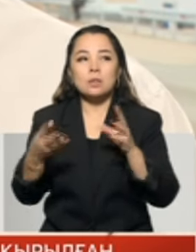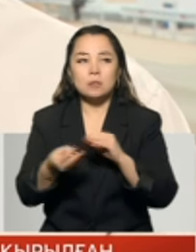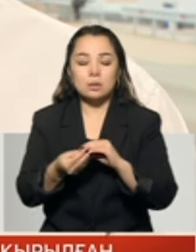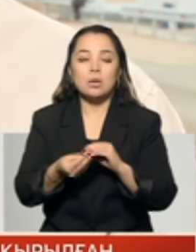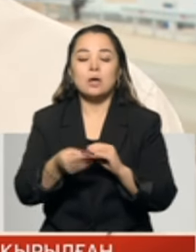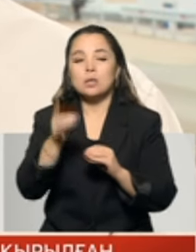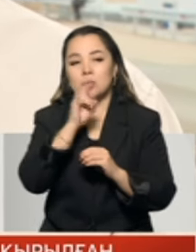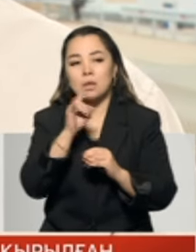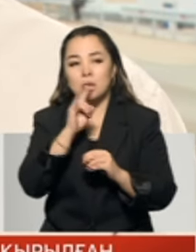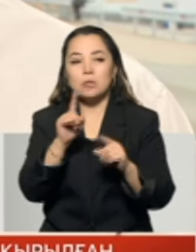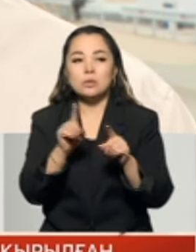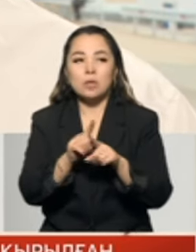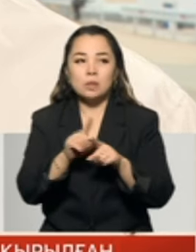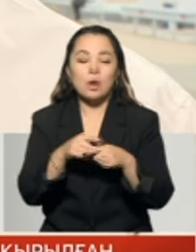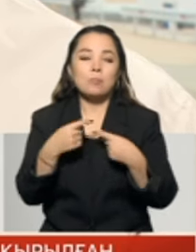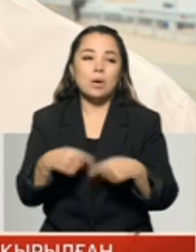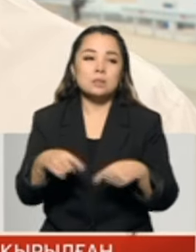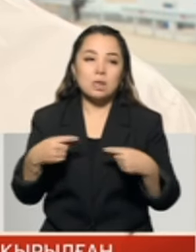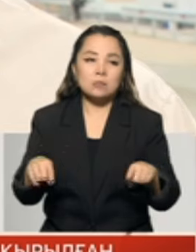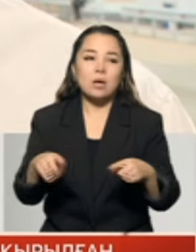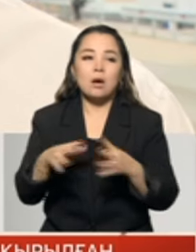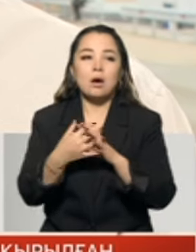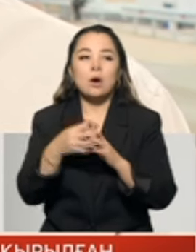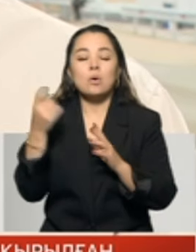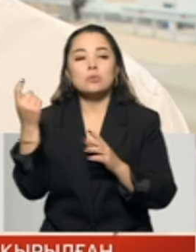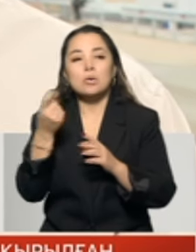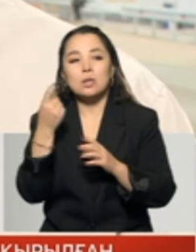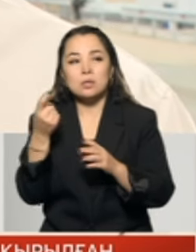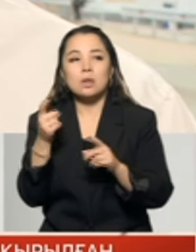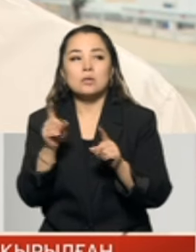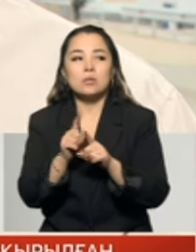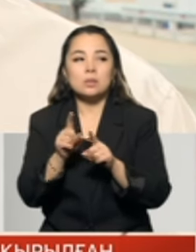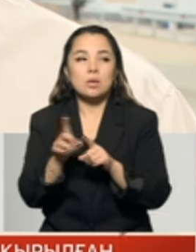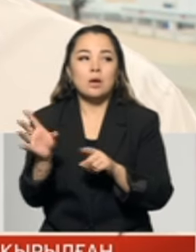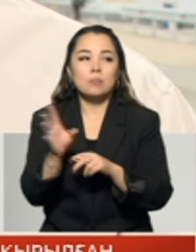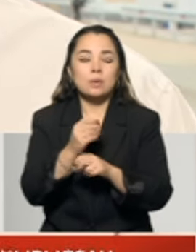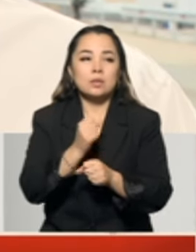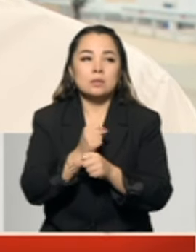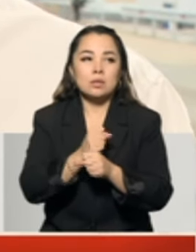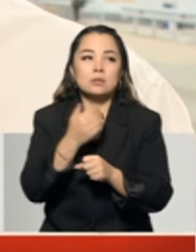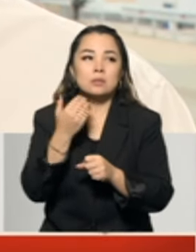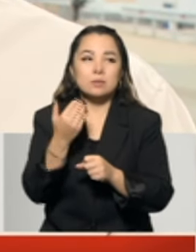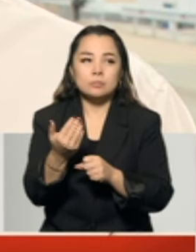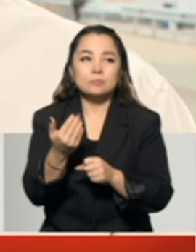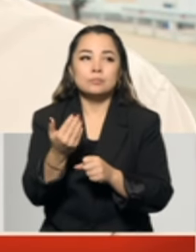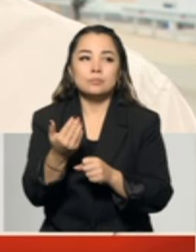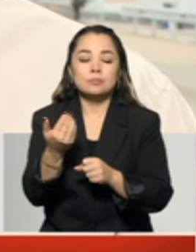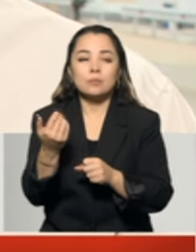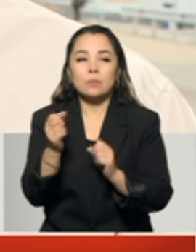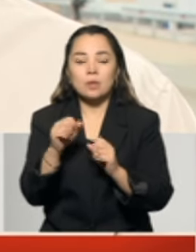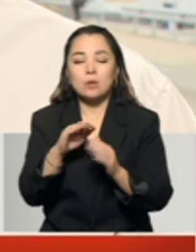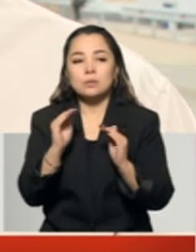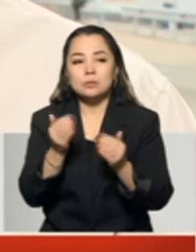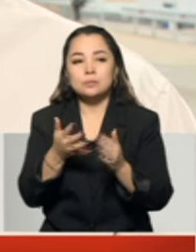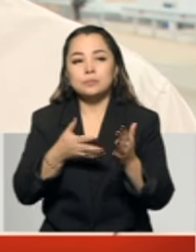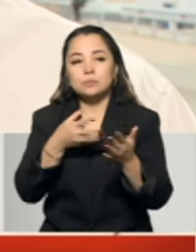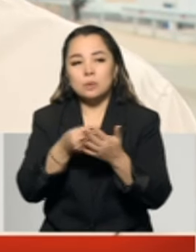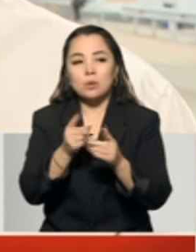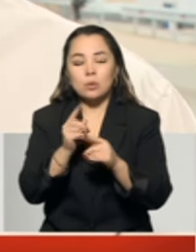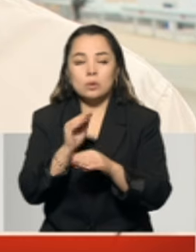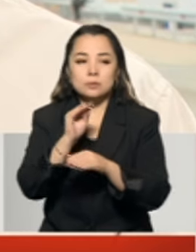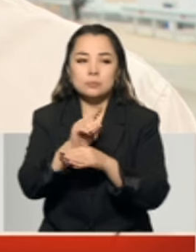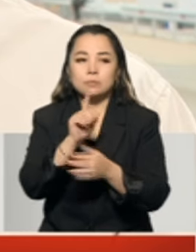мысалы жанармайлардың, басқа да ауыл шаруашылық нелердің барлықтарына кішкене үстем ақы төлене